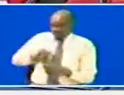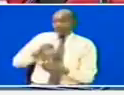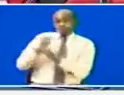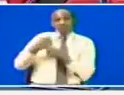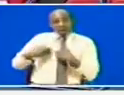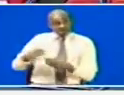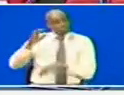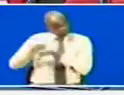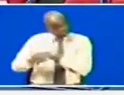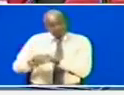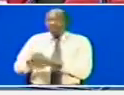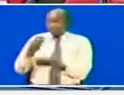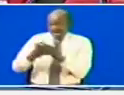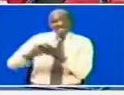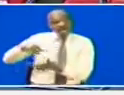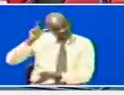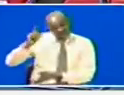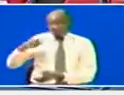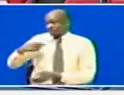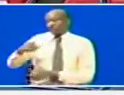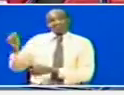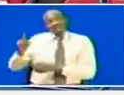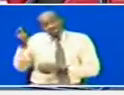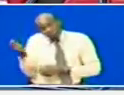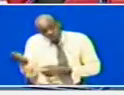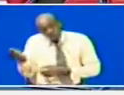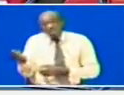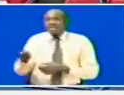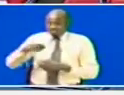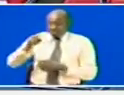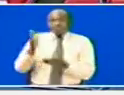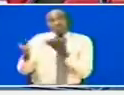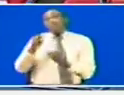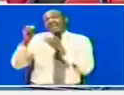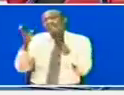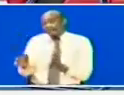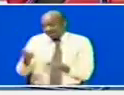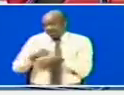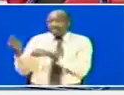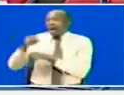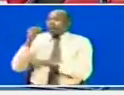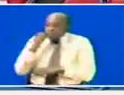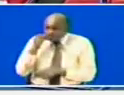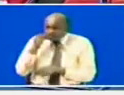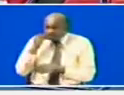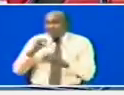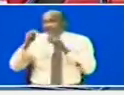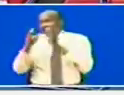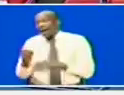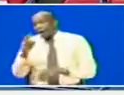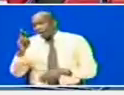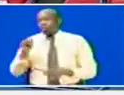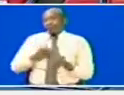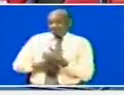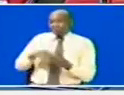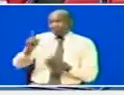nzuri iko juu kukuzidi, hela zake ziko juu kukuzidi. Kwa hivyo kama pingine yeye ni manager katika kampuni, akija nyumbani anakuwa ni manager, anatoa amri